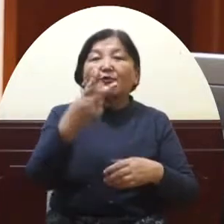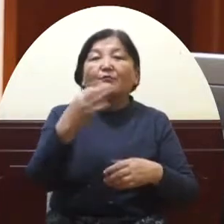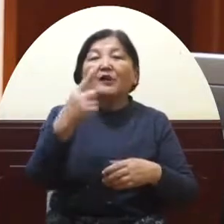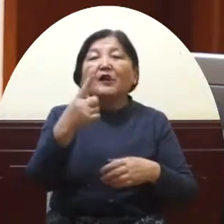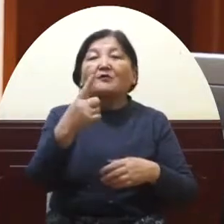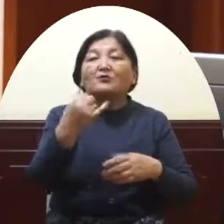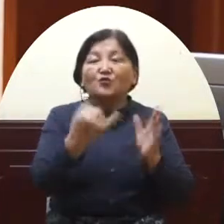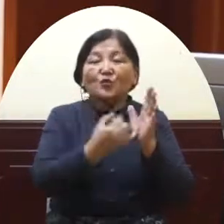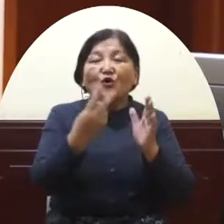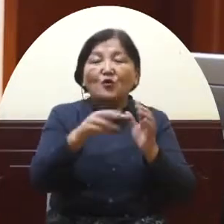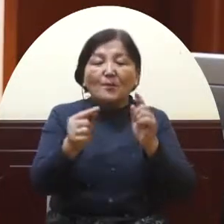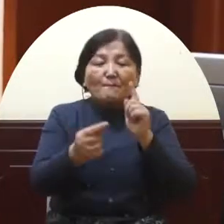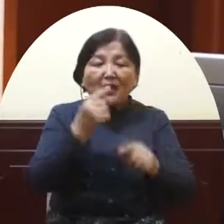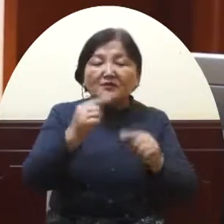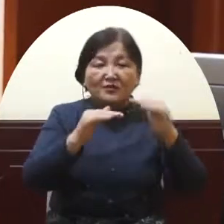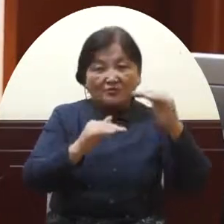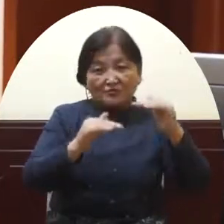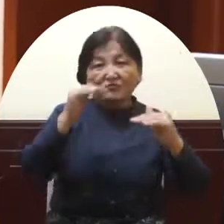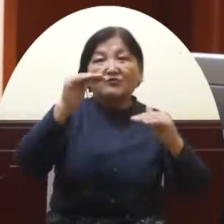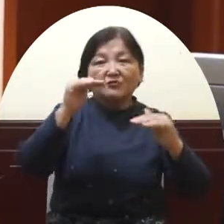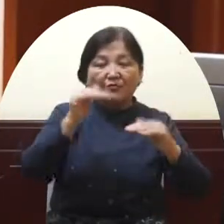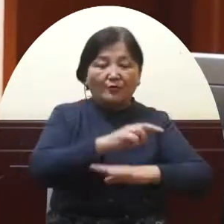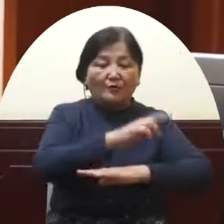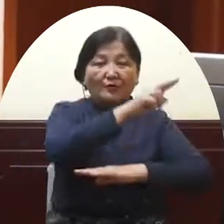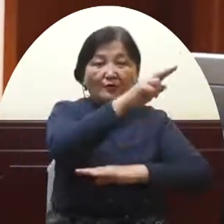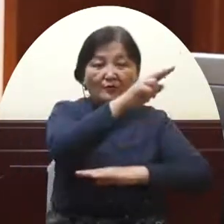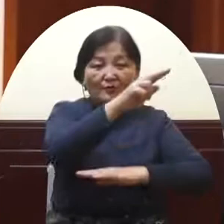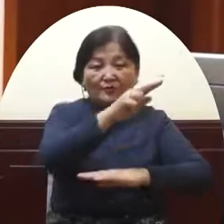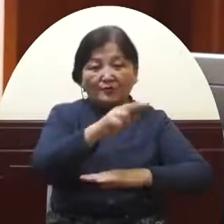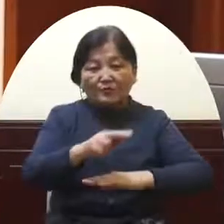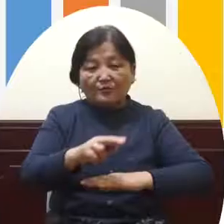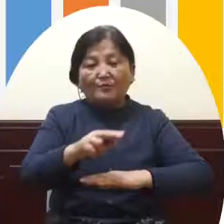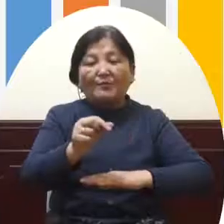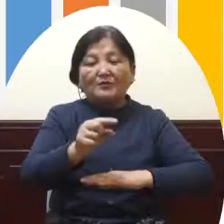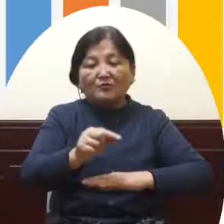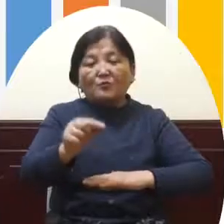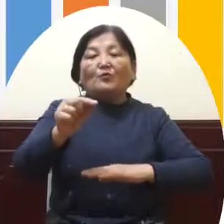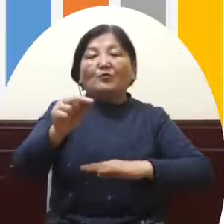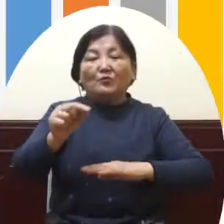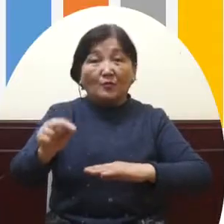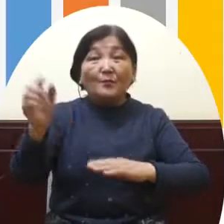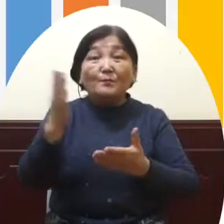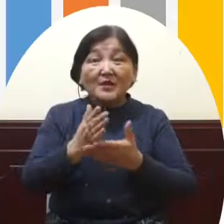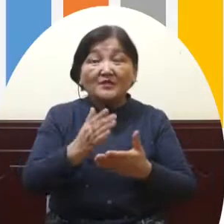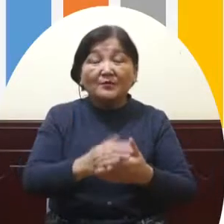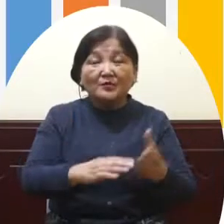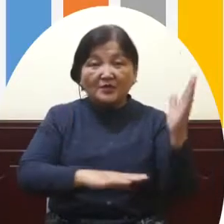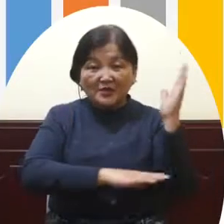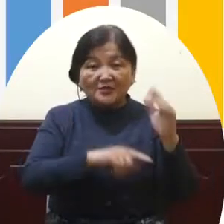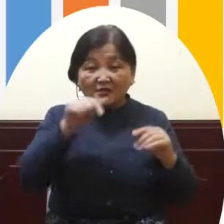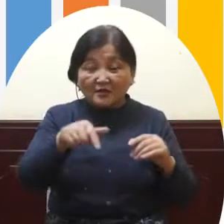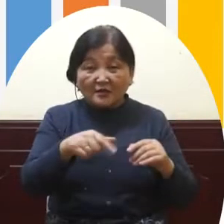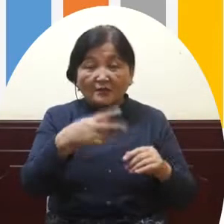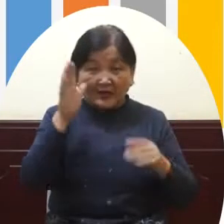ажиглагдсан. Гэхдээ энэ нь цаашид эргээд ямар байх вэ гэдэг асуудал дээр бид нар бас анхаарч ажиллах ёстой байх гэдэг үднээс